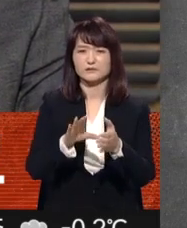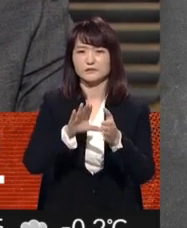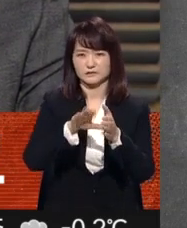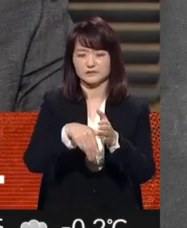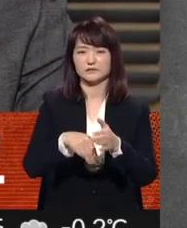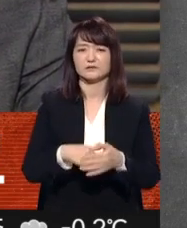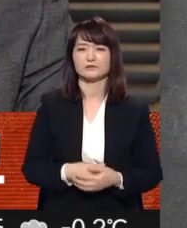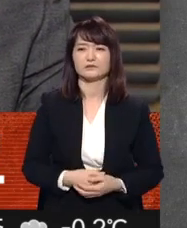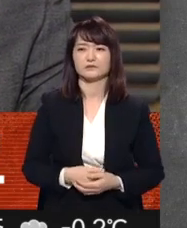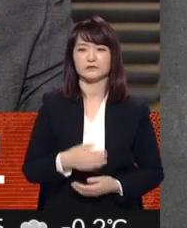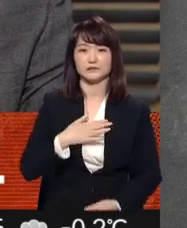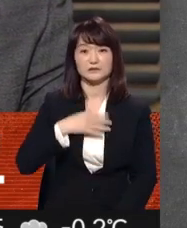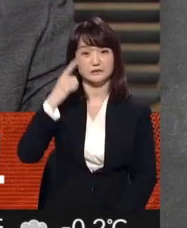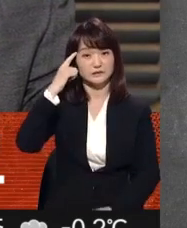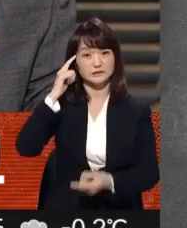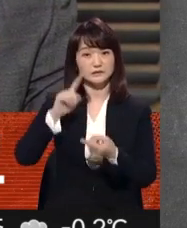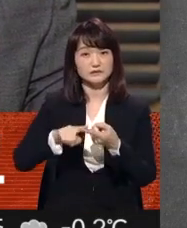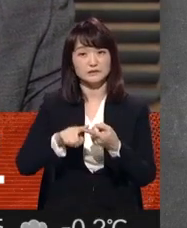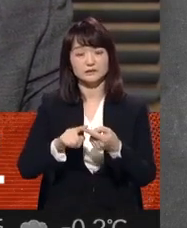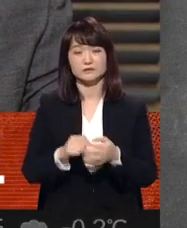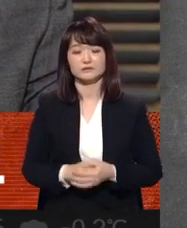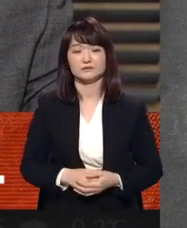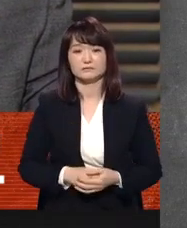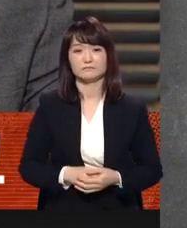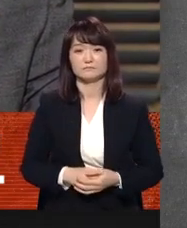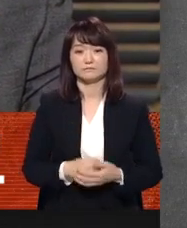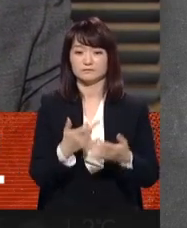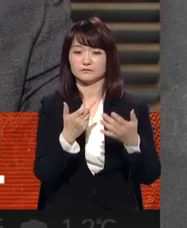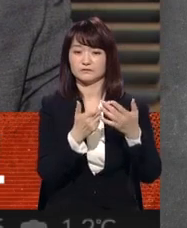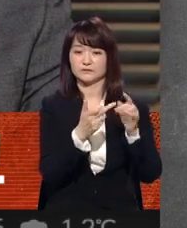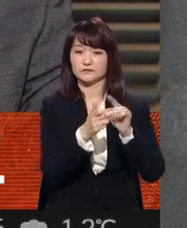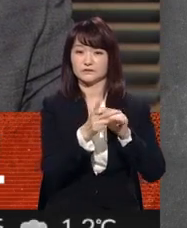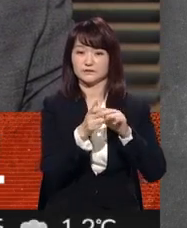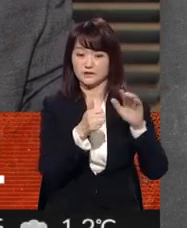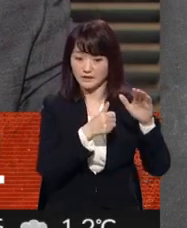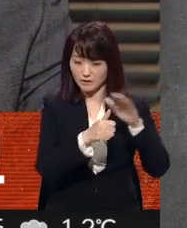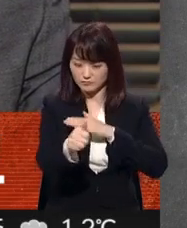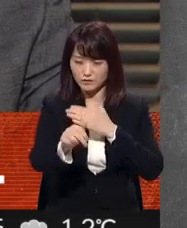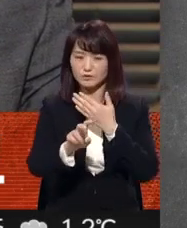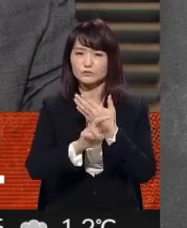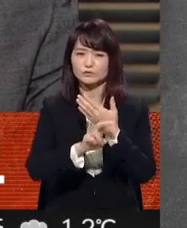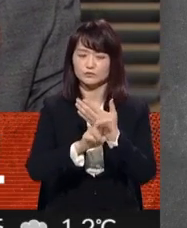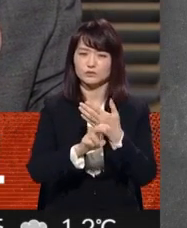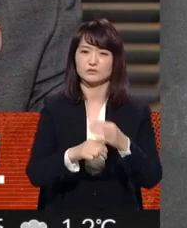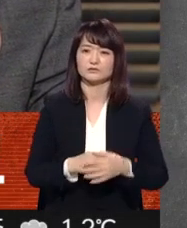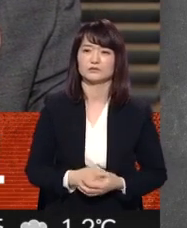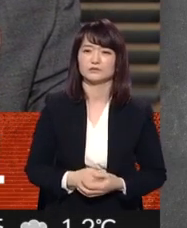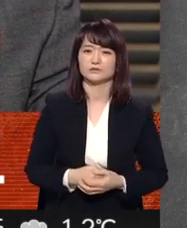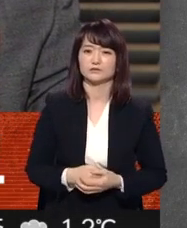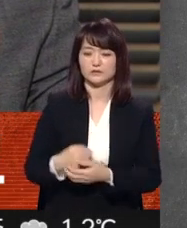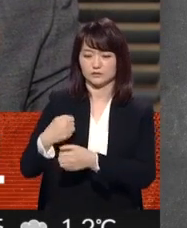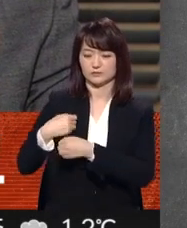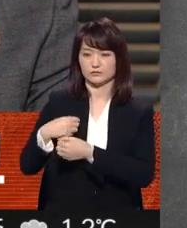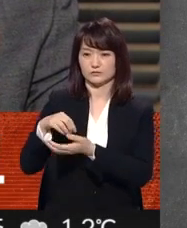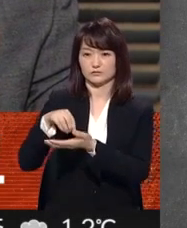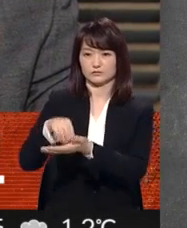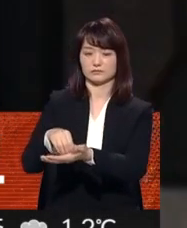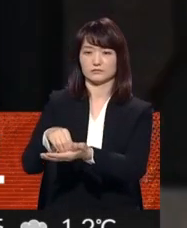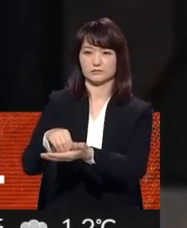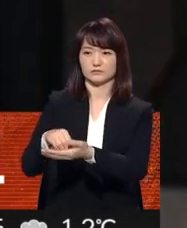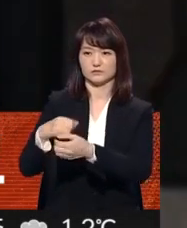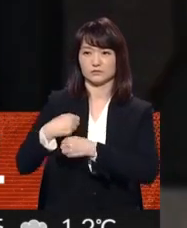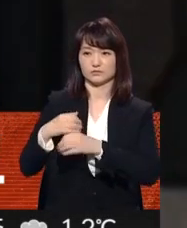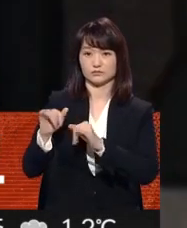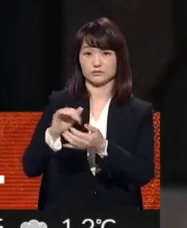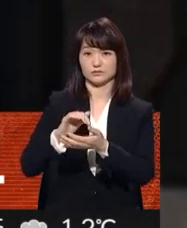예측을 했던 대로이 사람이 외박을 불법적으로 나온 거예요 그러니까 전방에서 고생을 하고 있는